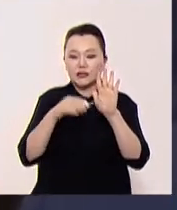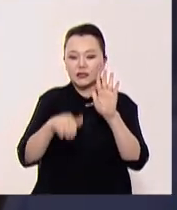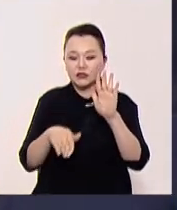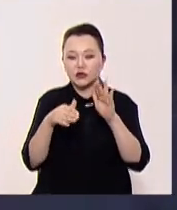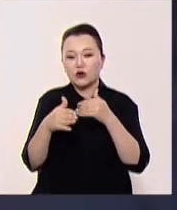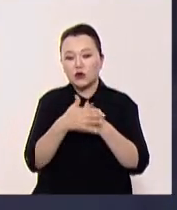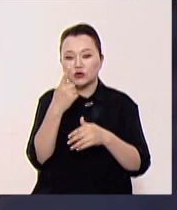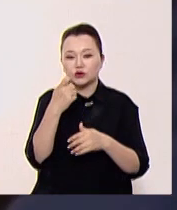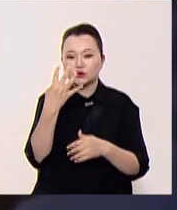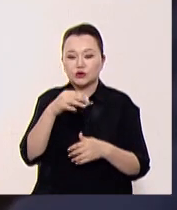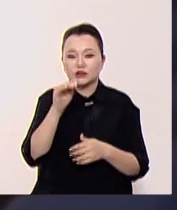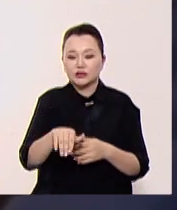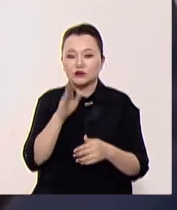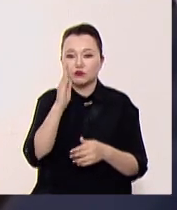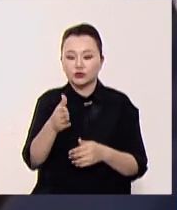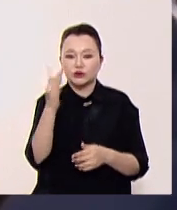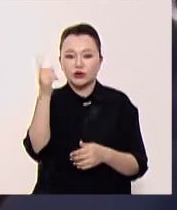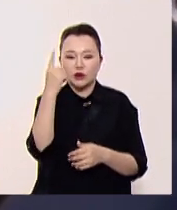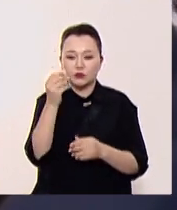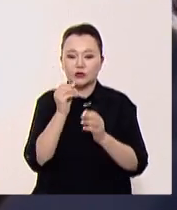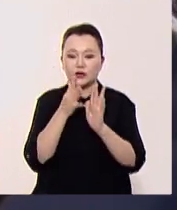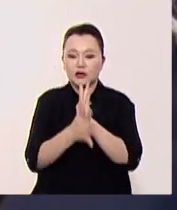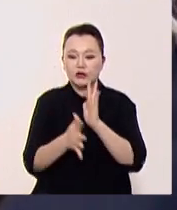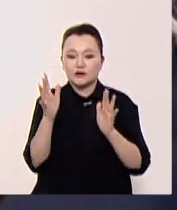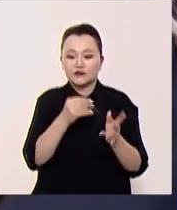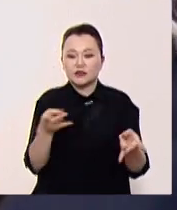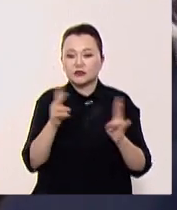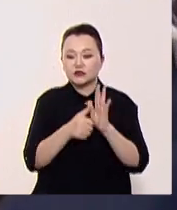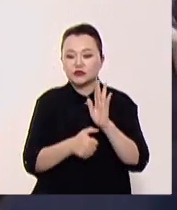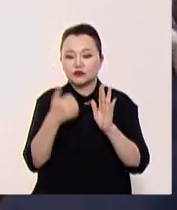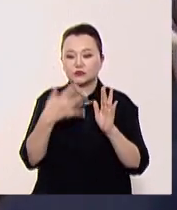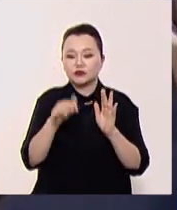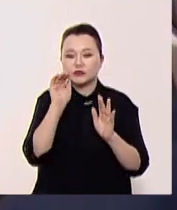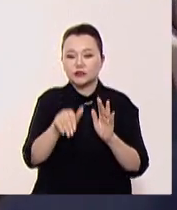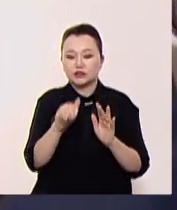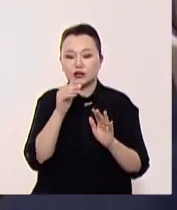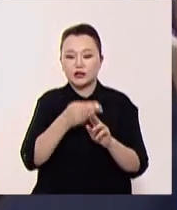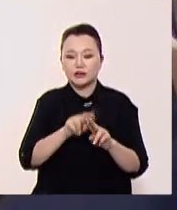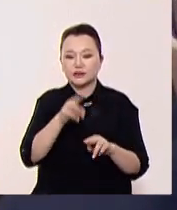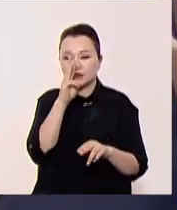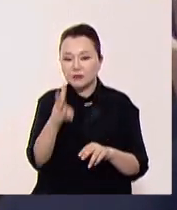них около 140 тысяч будут коммунальные расходы. Остальные 650 тысяч – это зарплата учителя.